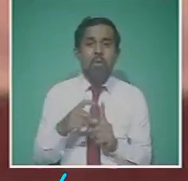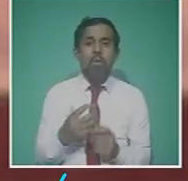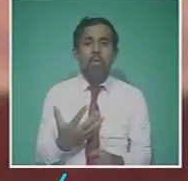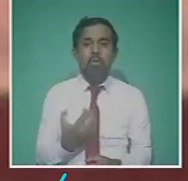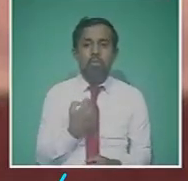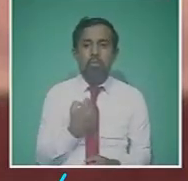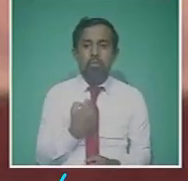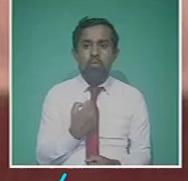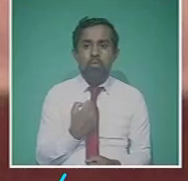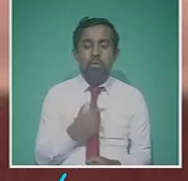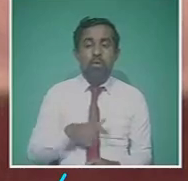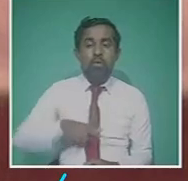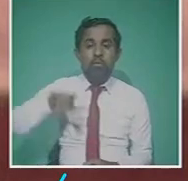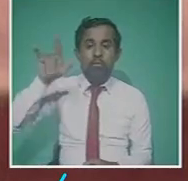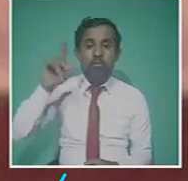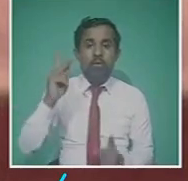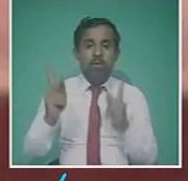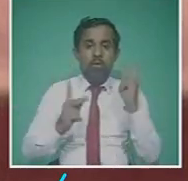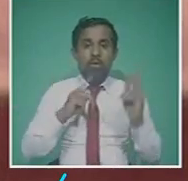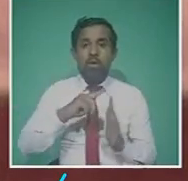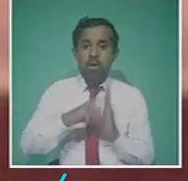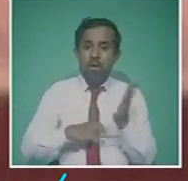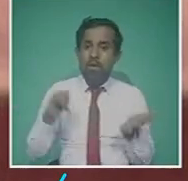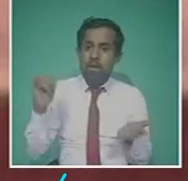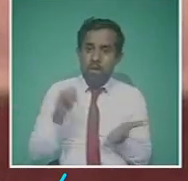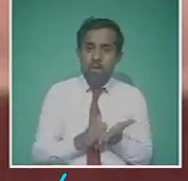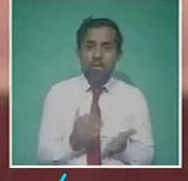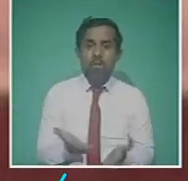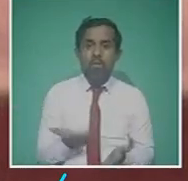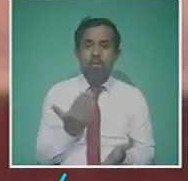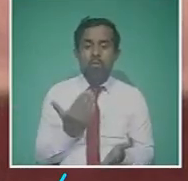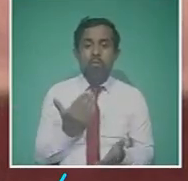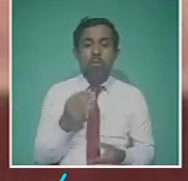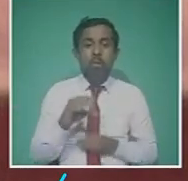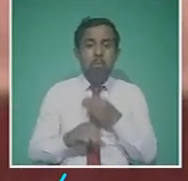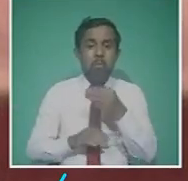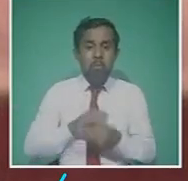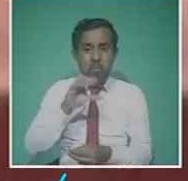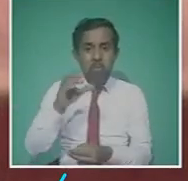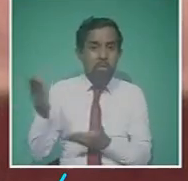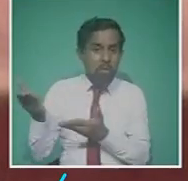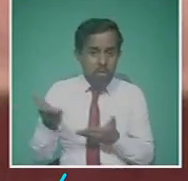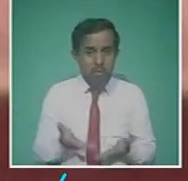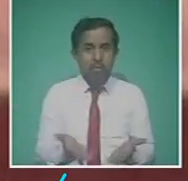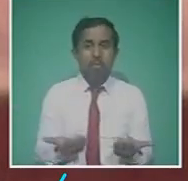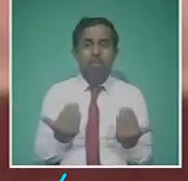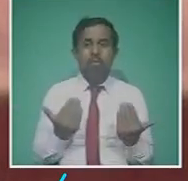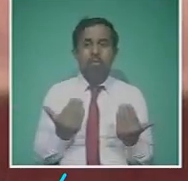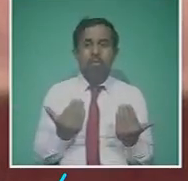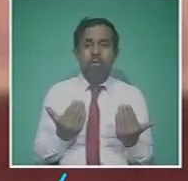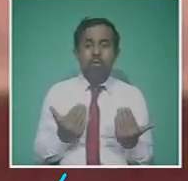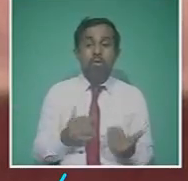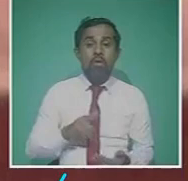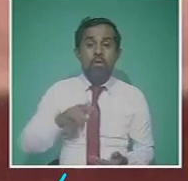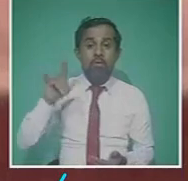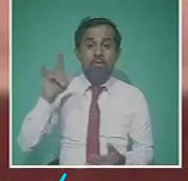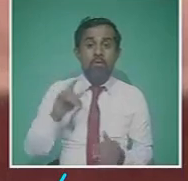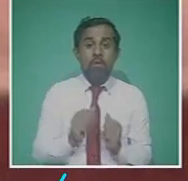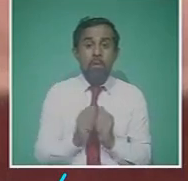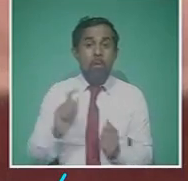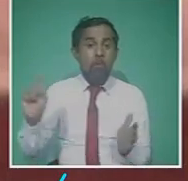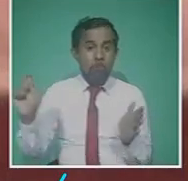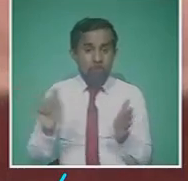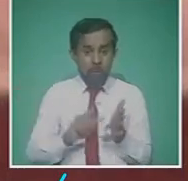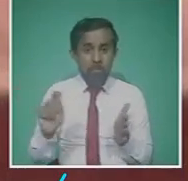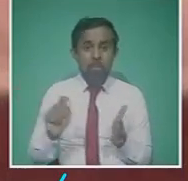රටට විදේශ සංචාරකයෝ මේ රටට එන්න ඕන විදේශ ආයෝජකයෝ මේ රටට එන්න ඕන ඒ වගේ විදේශ ශ්‍රමිකයන්ගේ ආදායම මේ